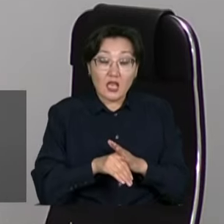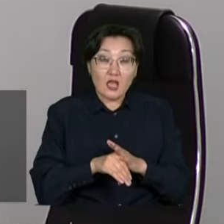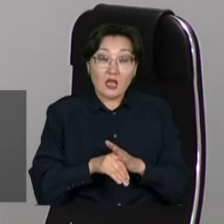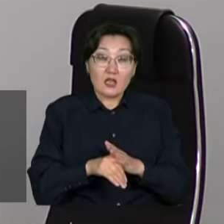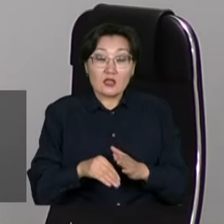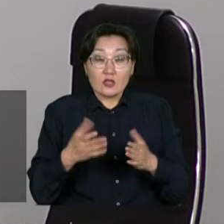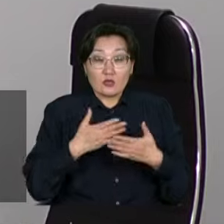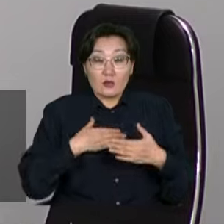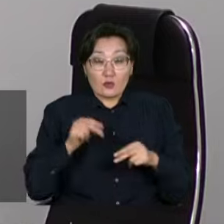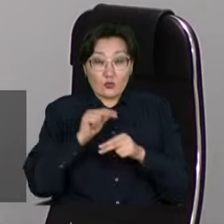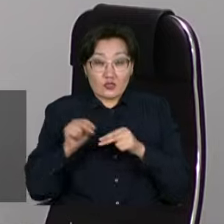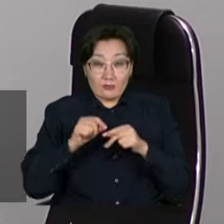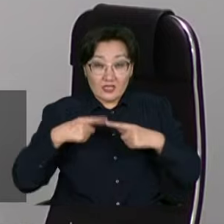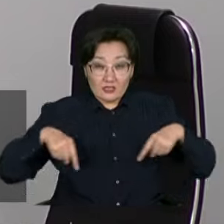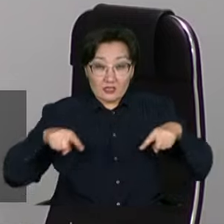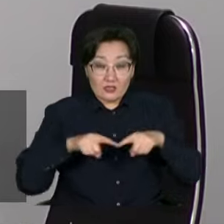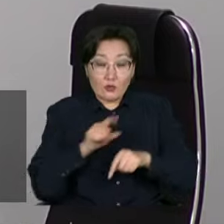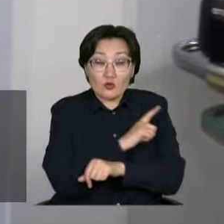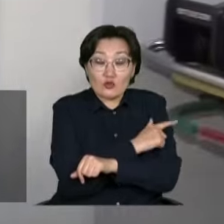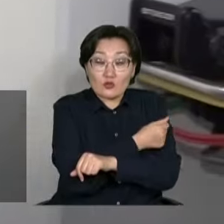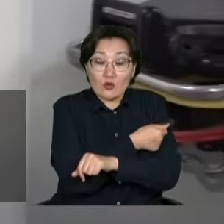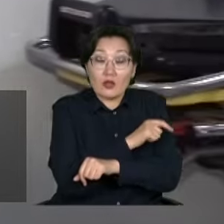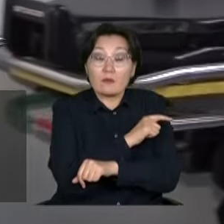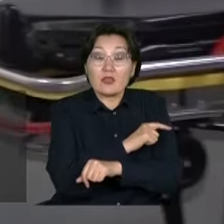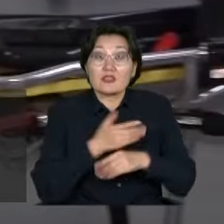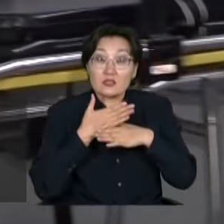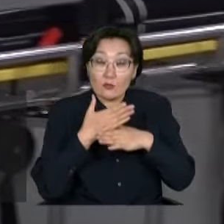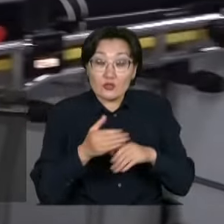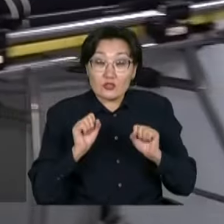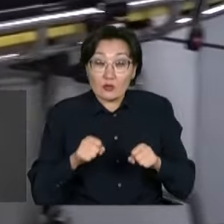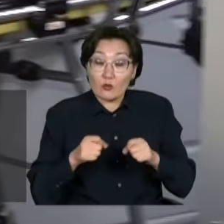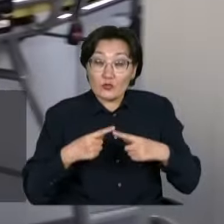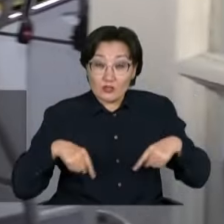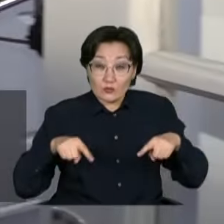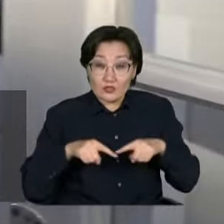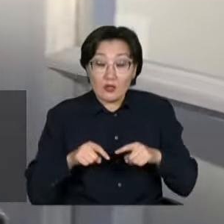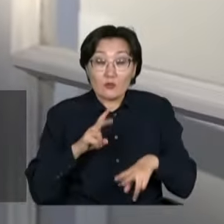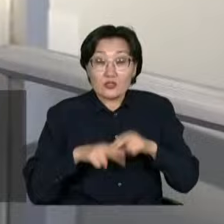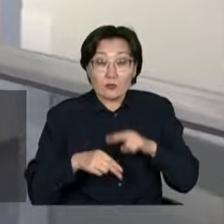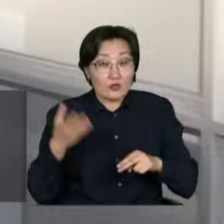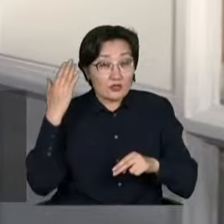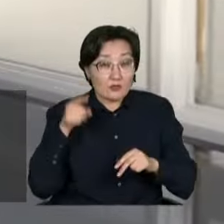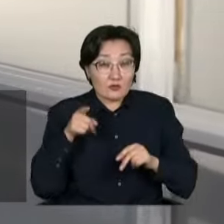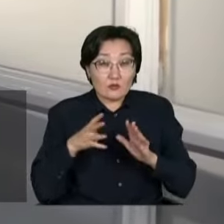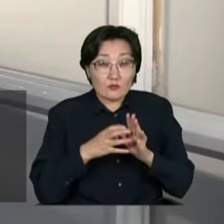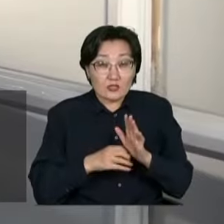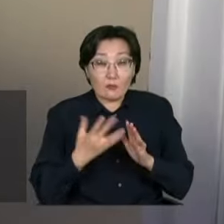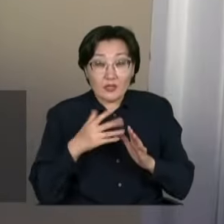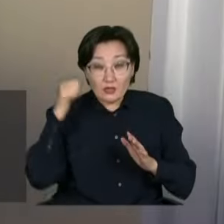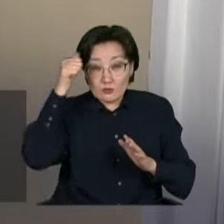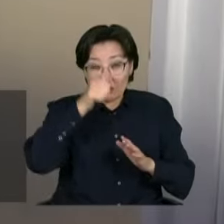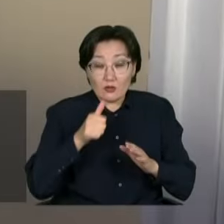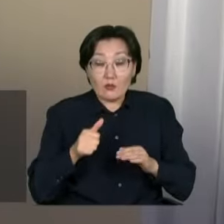разместить наш учебный центр скорой медицинской помощи. Отметим, здание скорой медицинской помощи возвели в далеком 1905